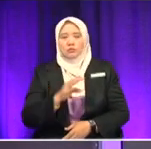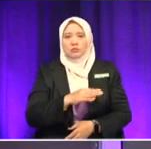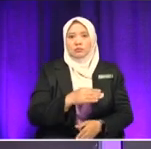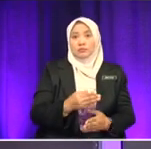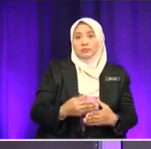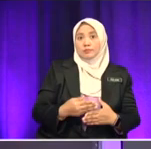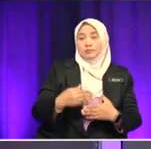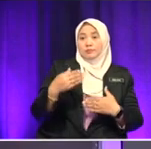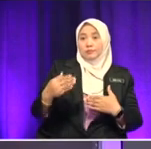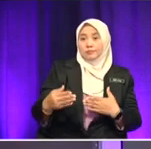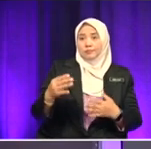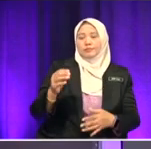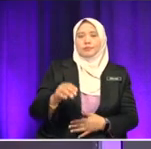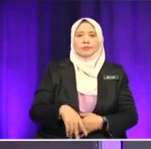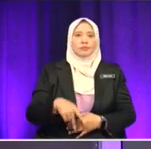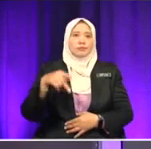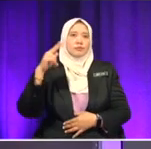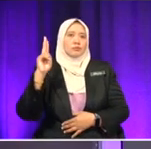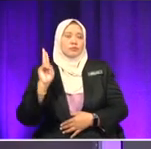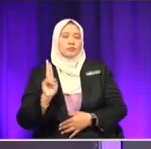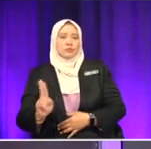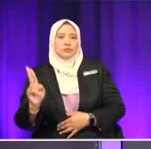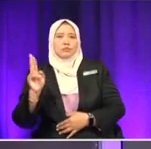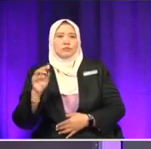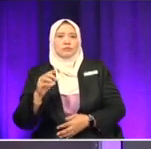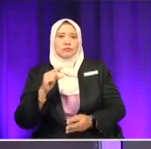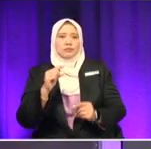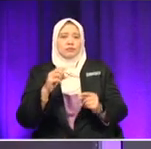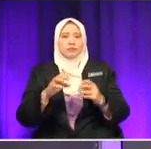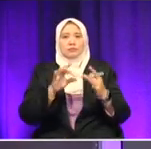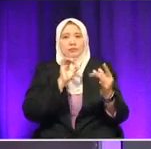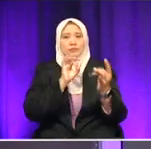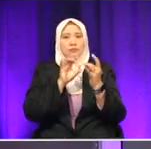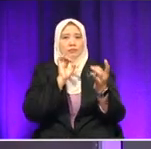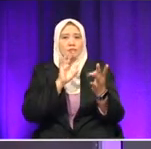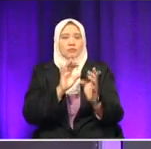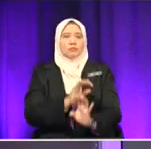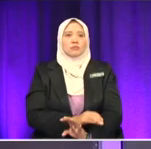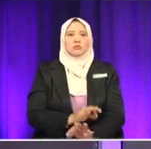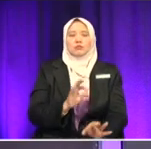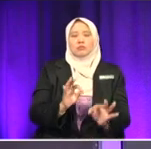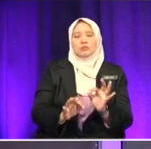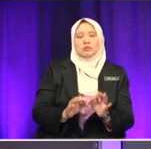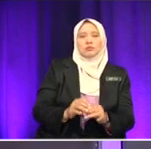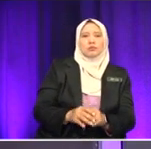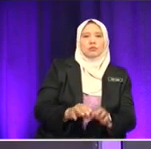boleh guna sama ada semakin tinggi, semakin tinggi, semakin rendah. Ataupun jika suhu semakin tinggi, maka pertumbuhan bakteria